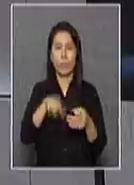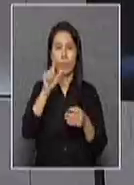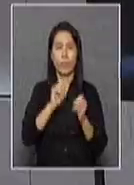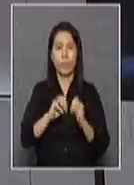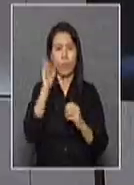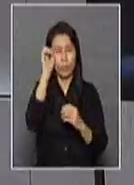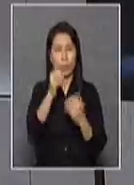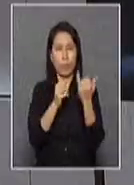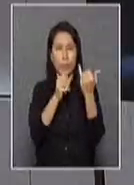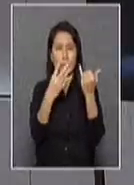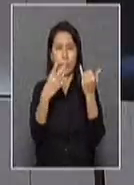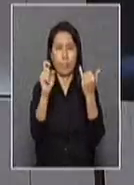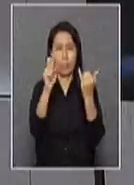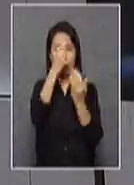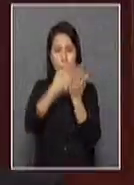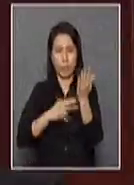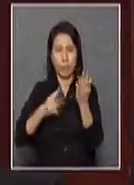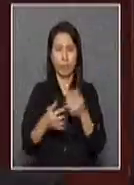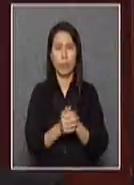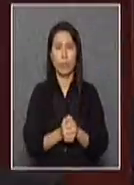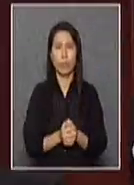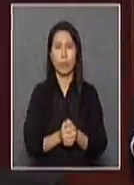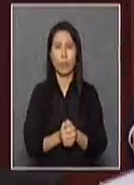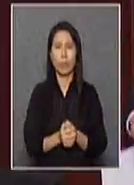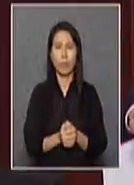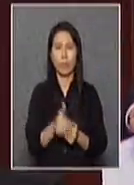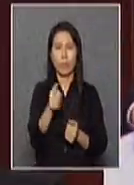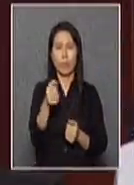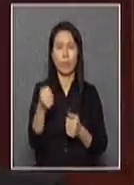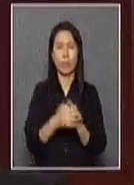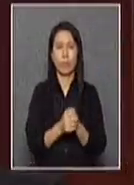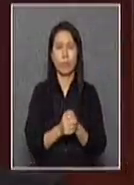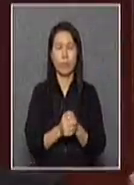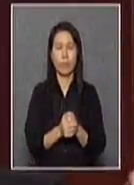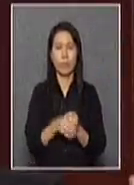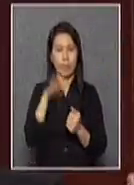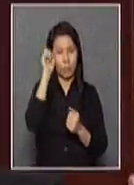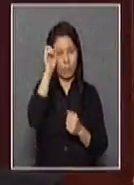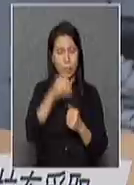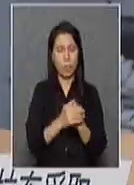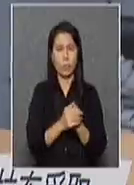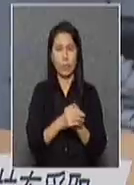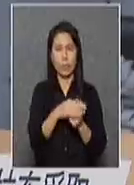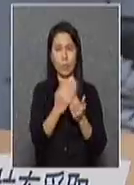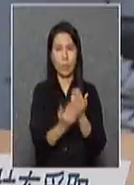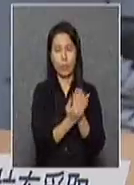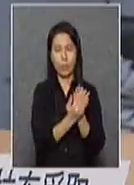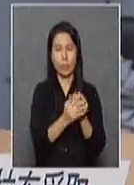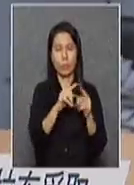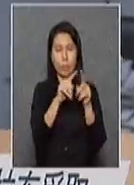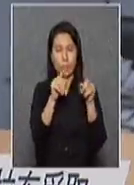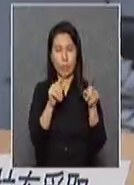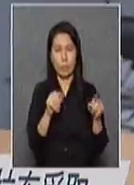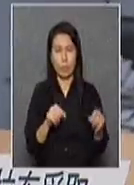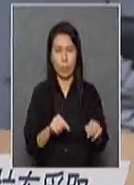第649項修正案。 多謝主席，我動議載列於講